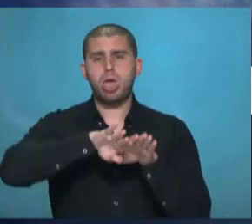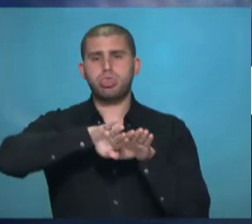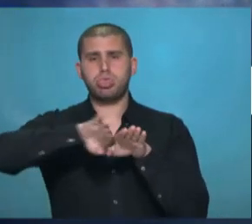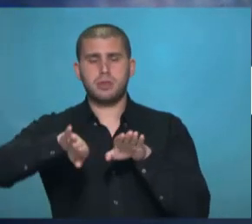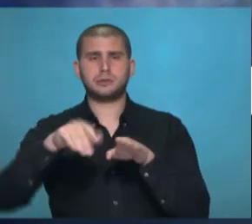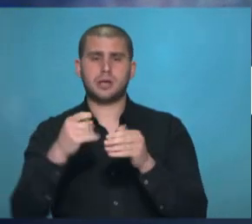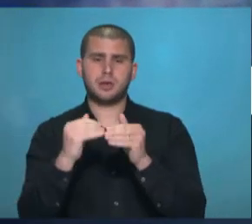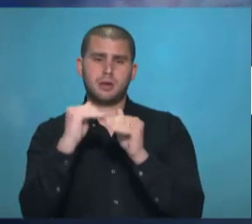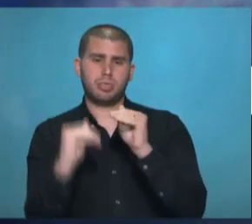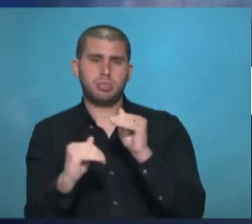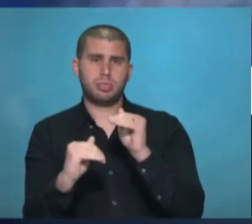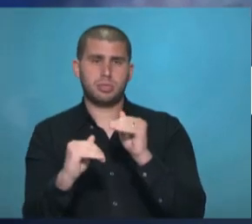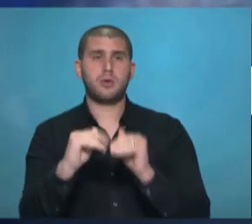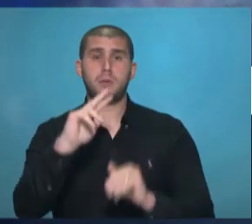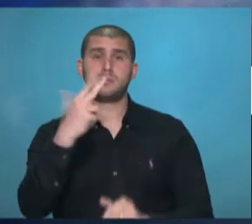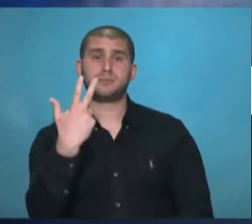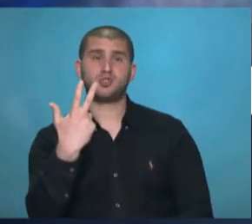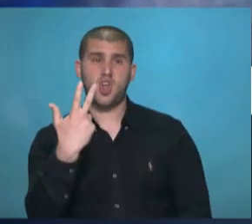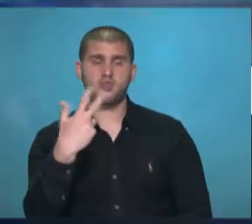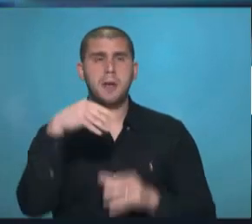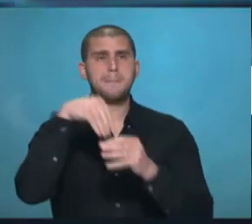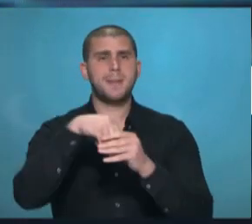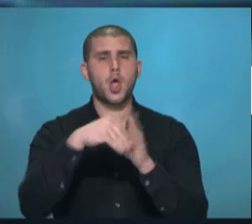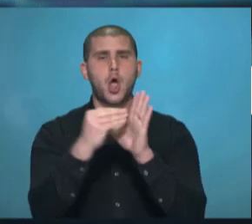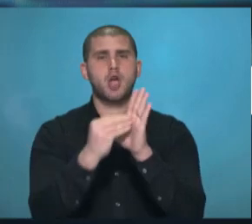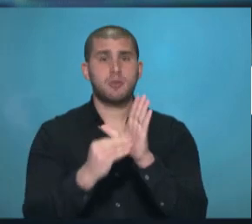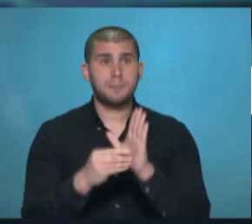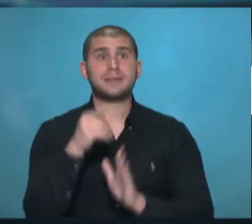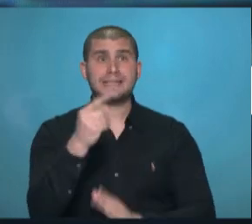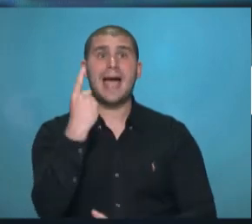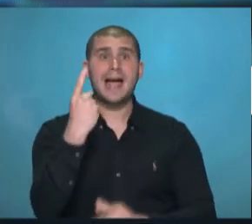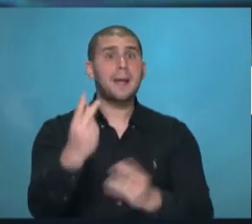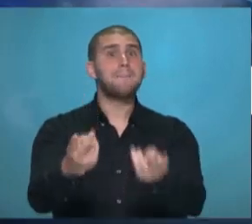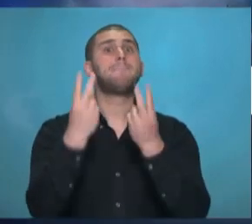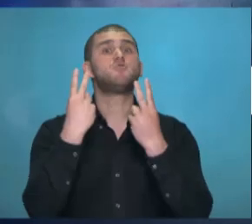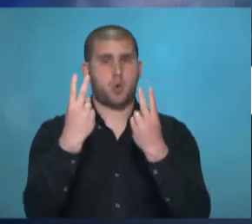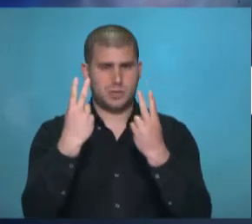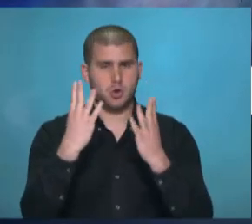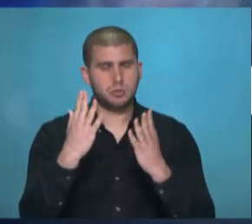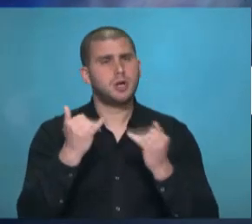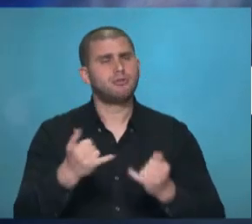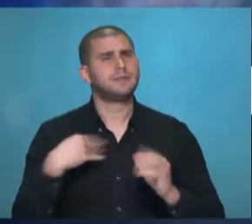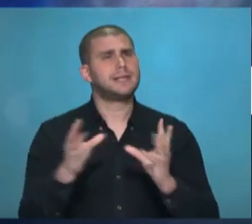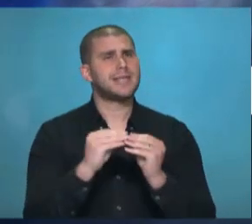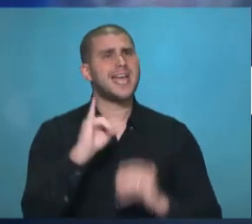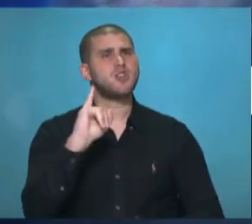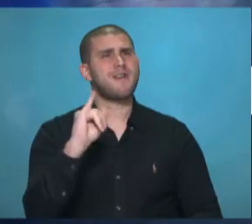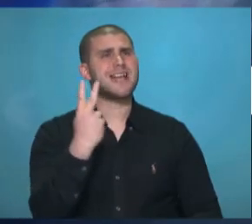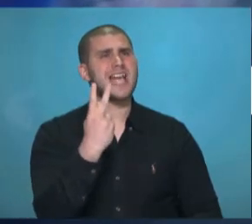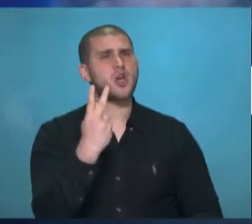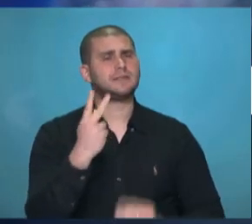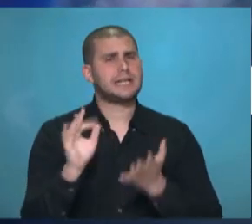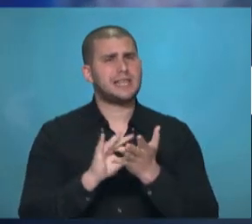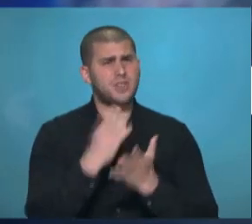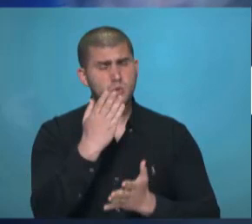קדימה למטה, אולי למספר 3 בתוך הרשימה הזאת, זאת אחת המשמעויות. עכשיו אנחנו איתך, יואב קרקובסקי, ככל